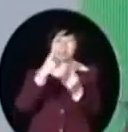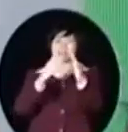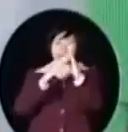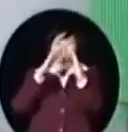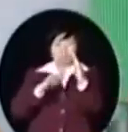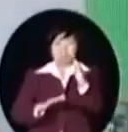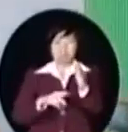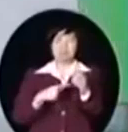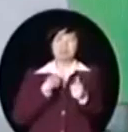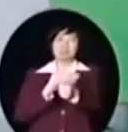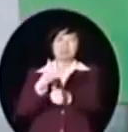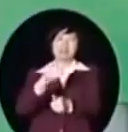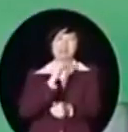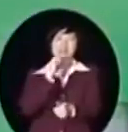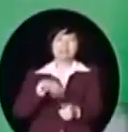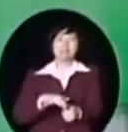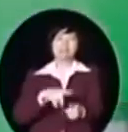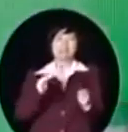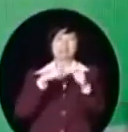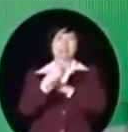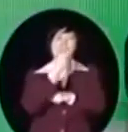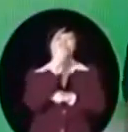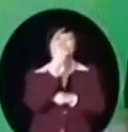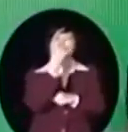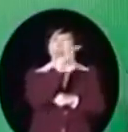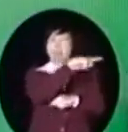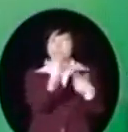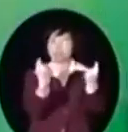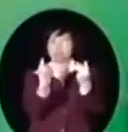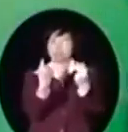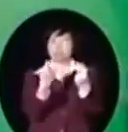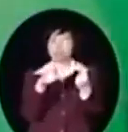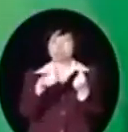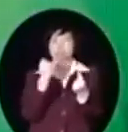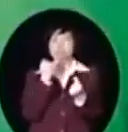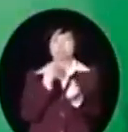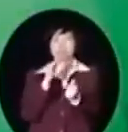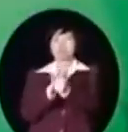融合型的，跟香港一样。那么这方面可以大部分的解决我们所有年轻人。